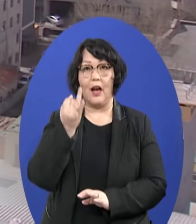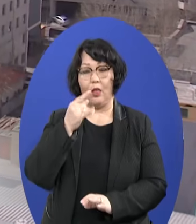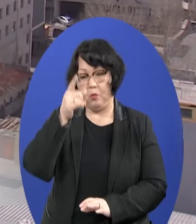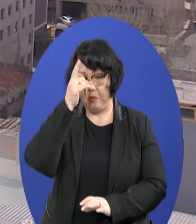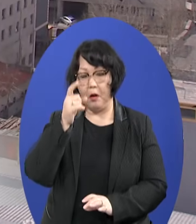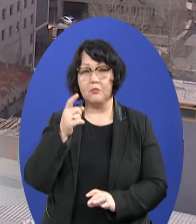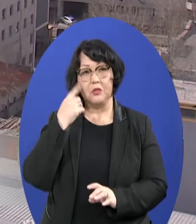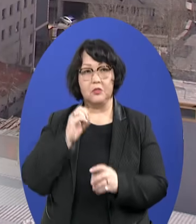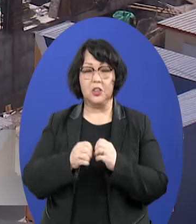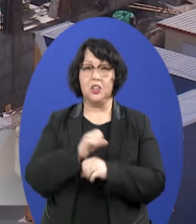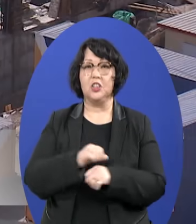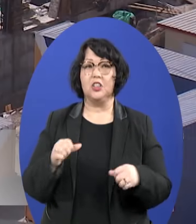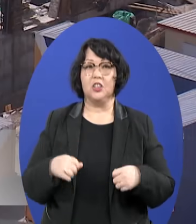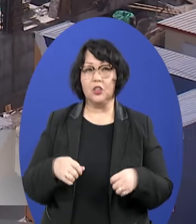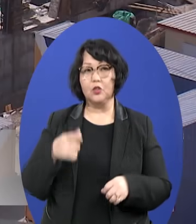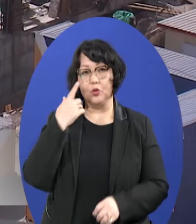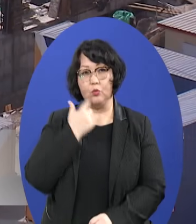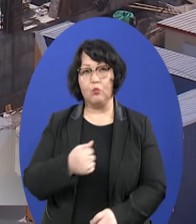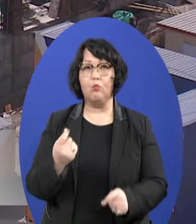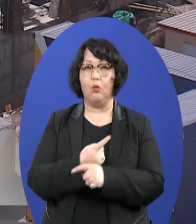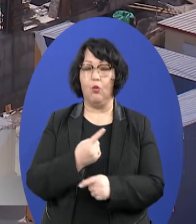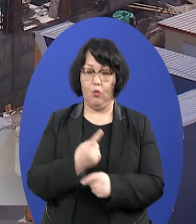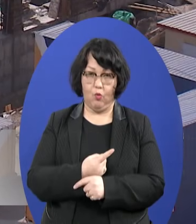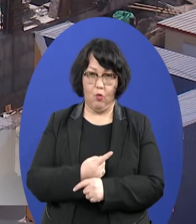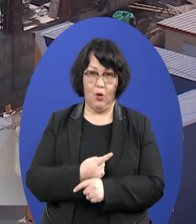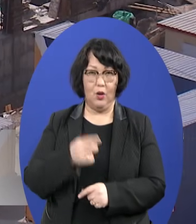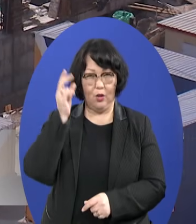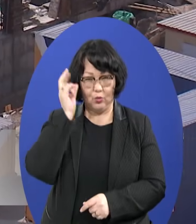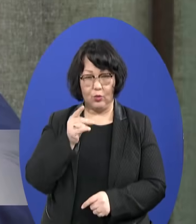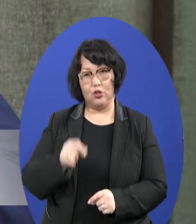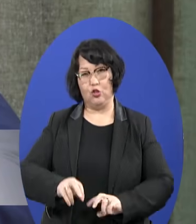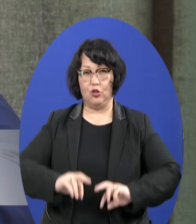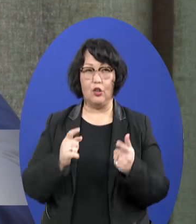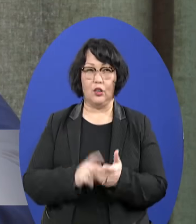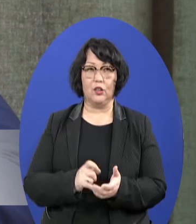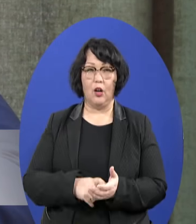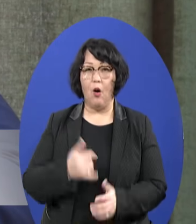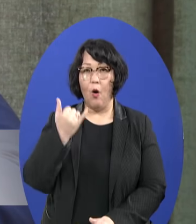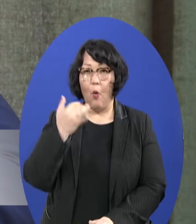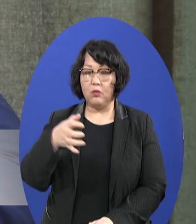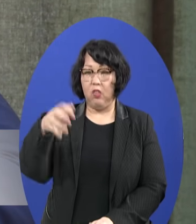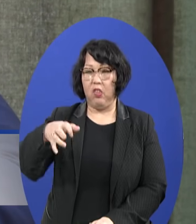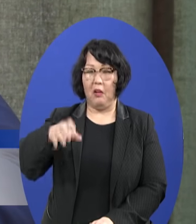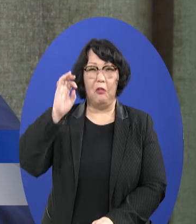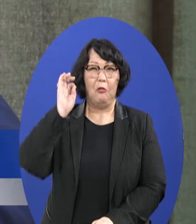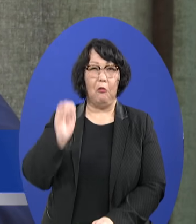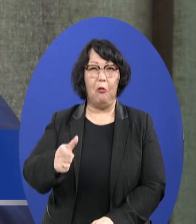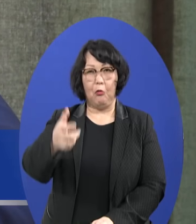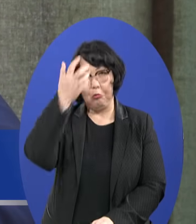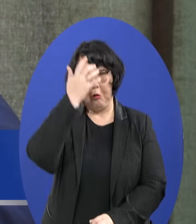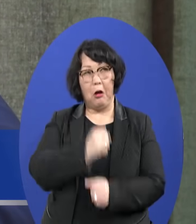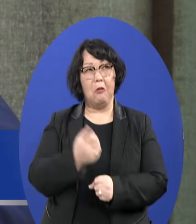гадна иргэд өдөр тутмын буруу дадлаа өөрчлөх хэрэгтэй байгааг хөндлөө. Туслах усыг чөлөх намайг ингээд